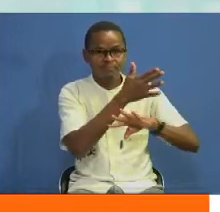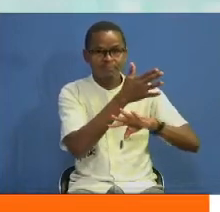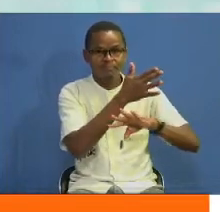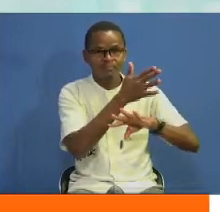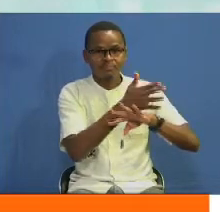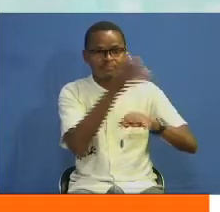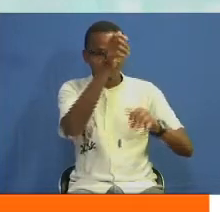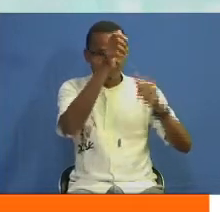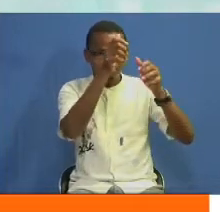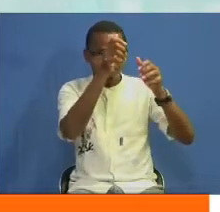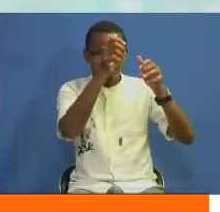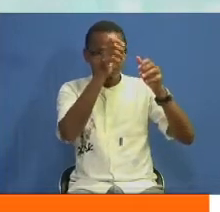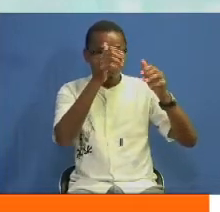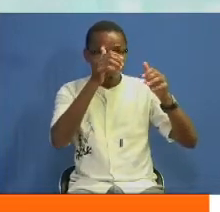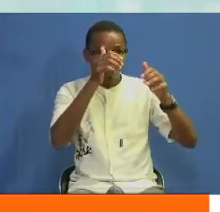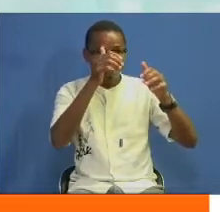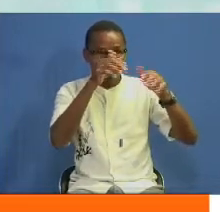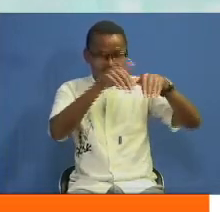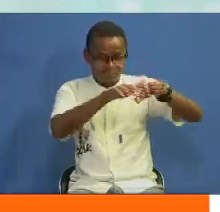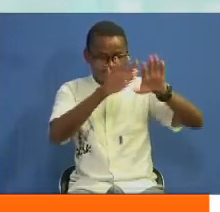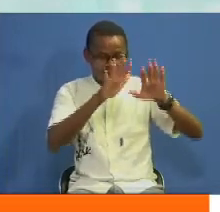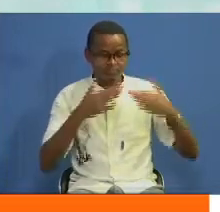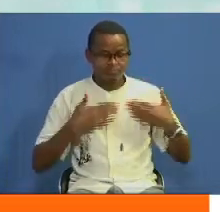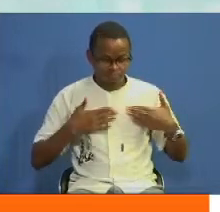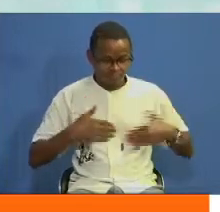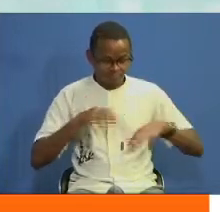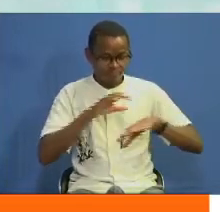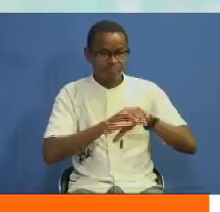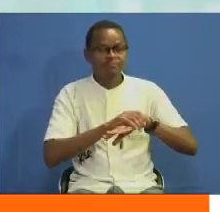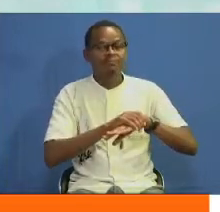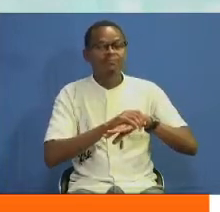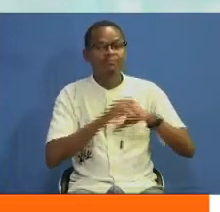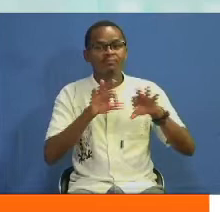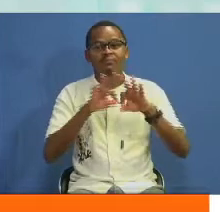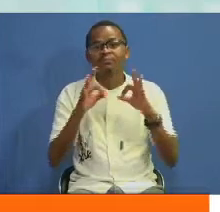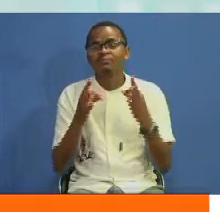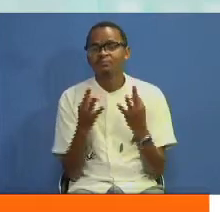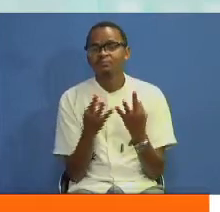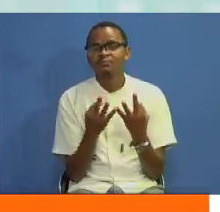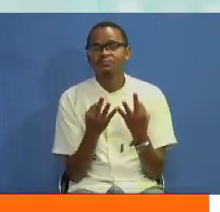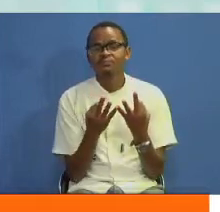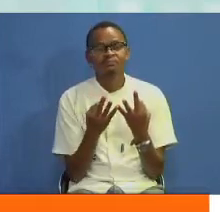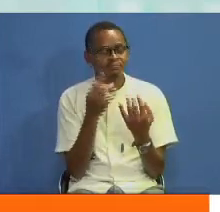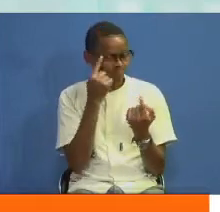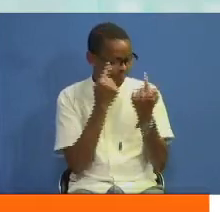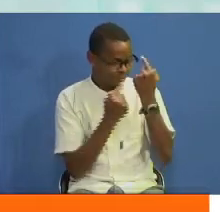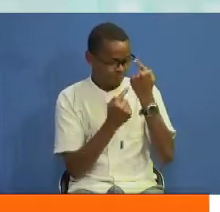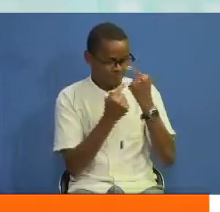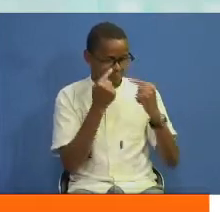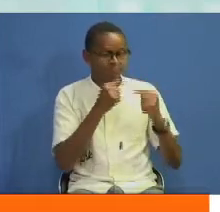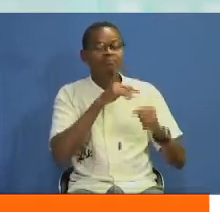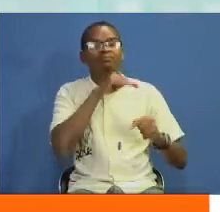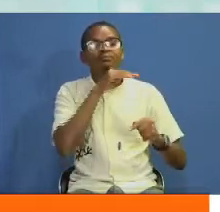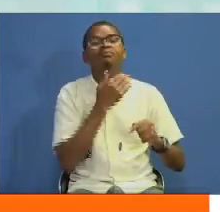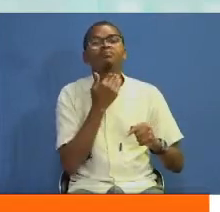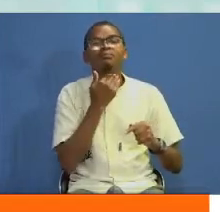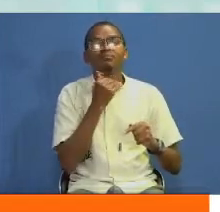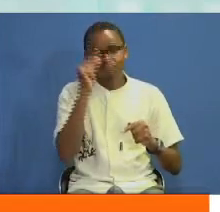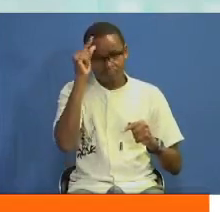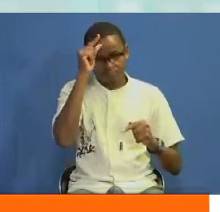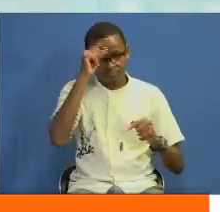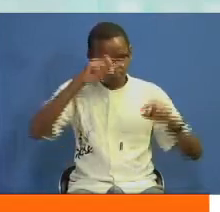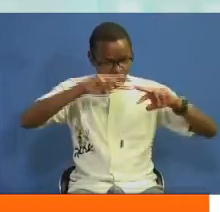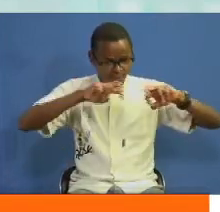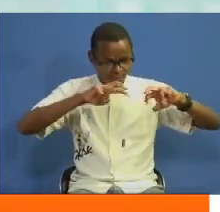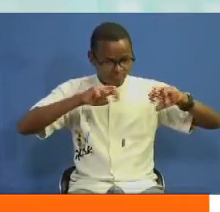kwenda mazishi siku moja baada ya mwili wake kupatikana. Familia yake inaomboleza kifo chake na wanaitaka serikali kufanya